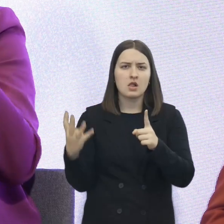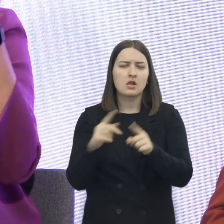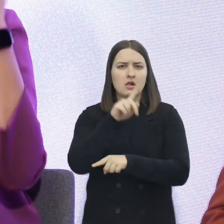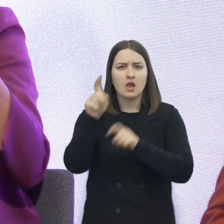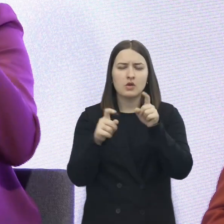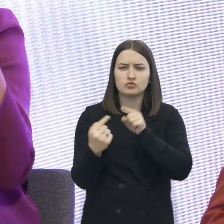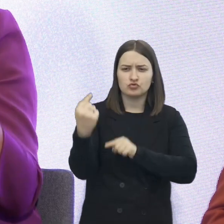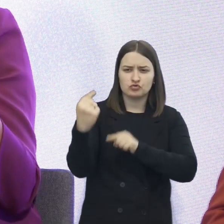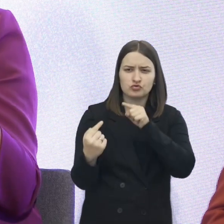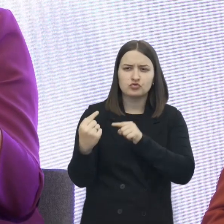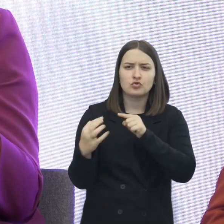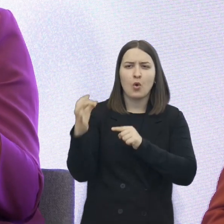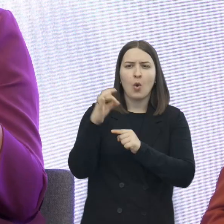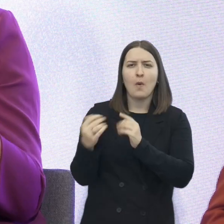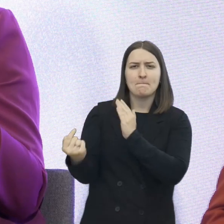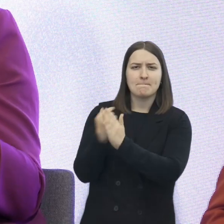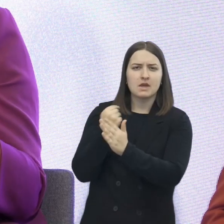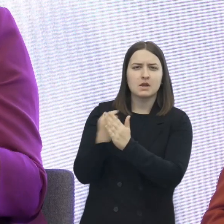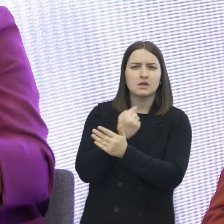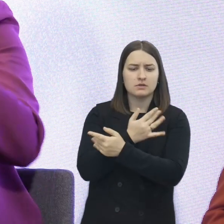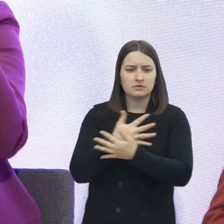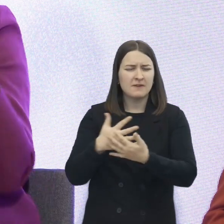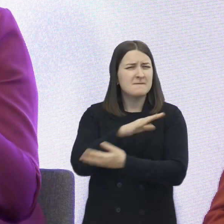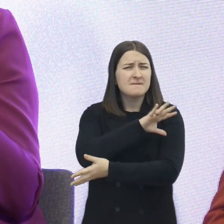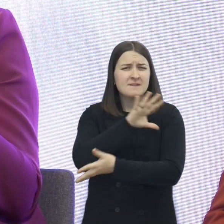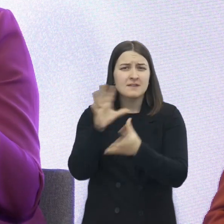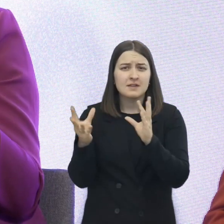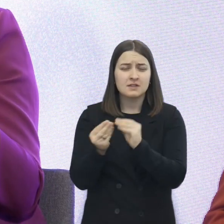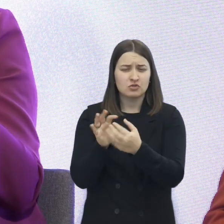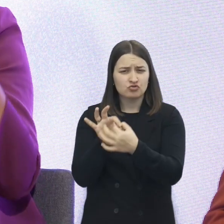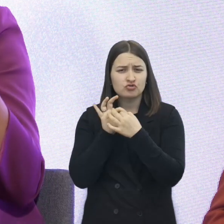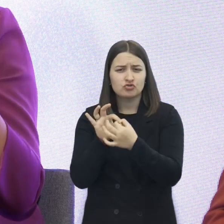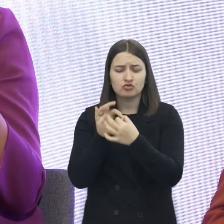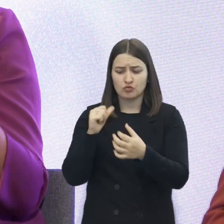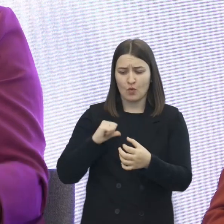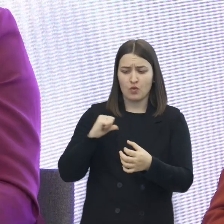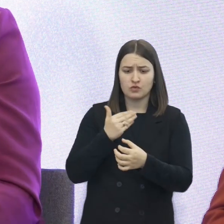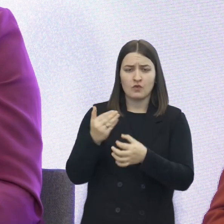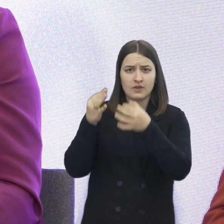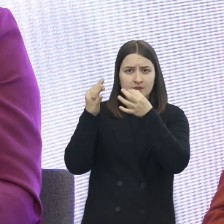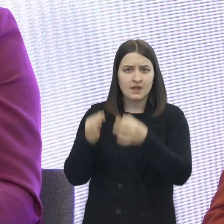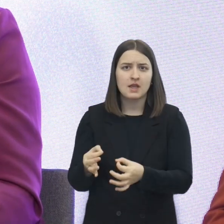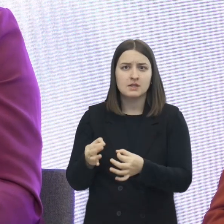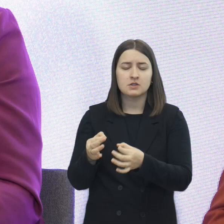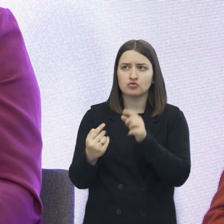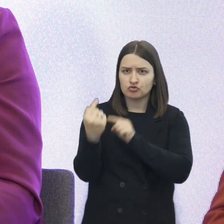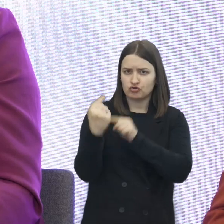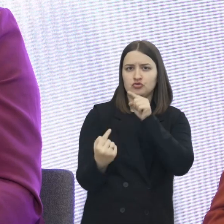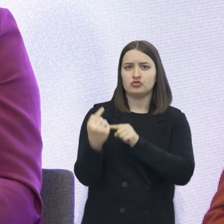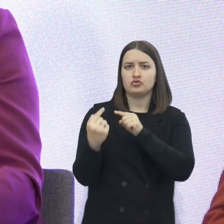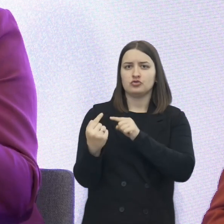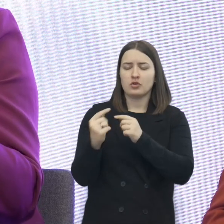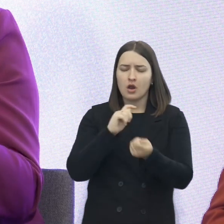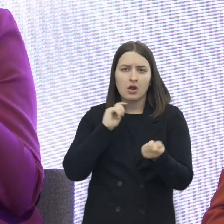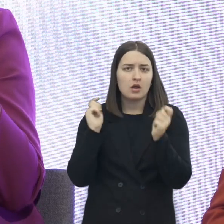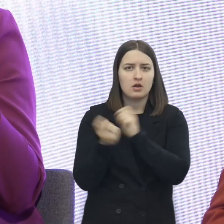antimigracijos klausimai. Viskas tai, kas yra susijęs su žmogaus teisėmis, tose grupėse yra labai anti. Ir būtent viskas prasideda